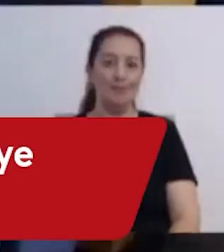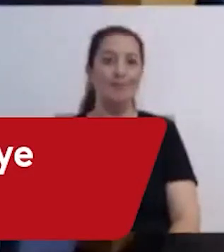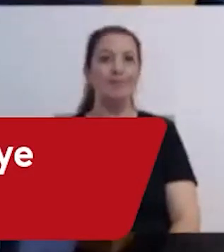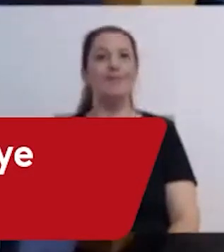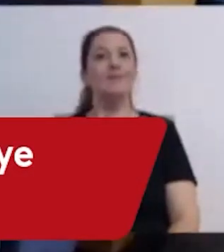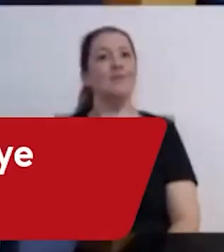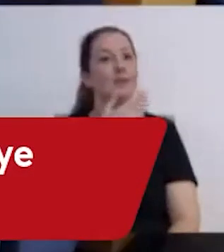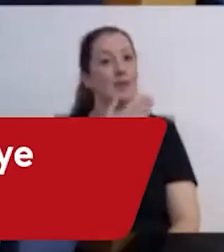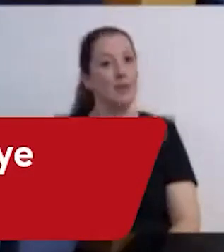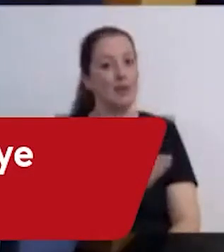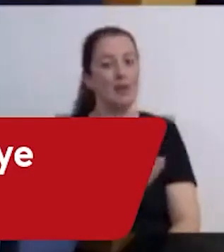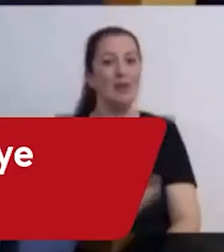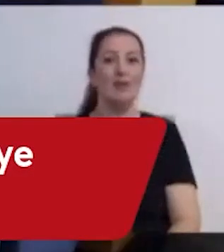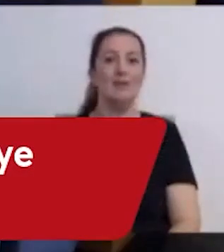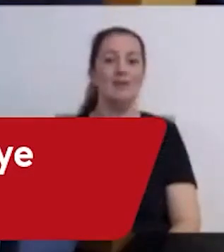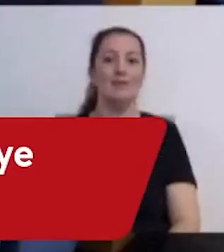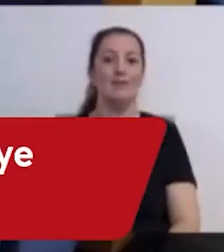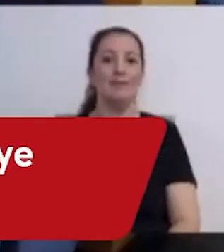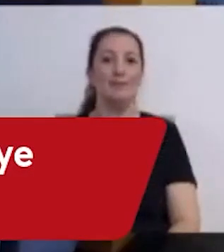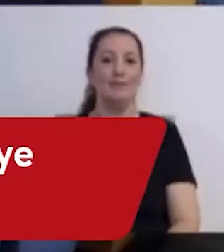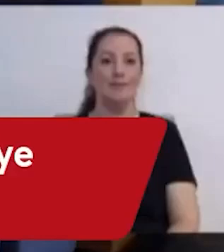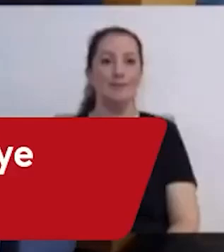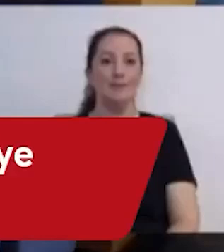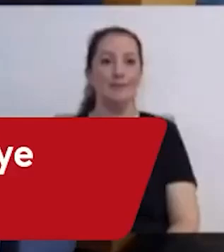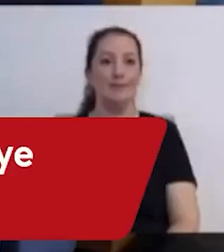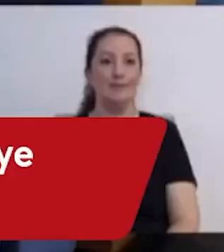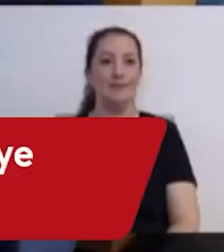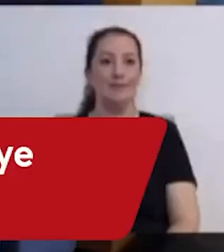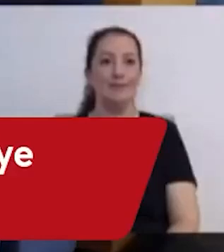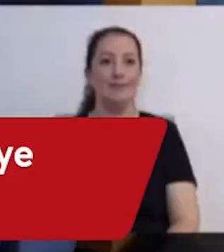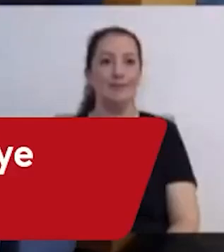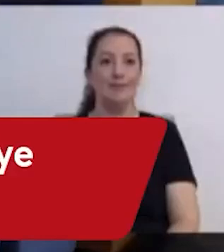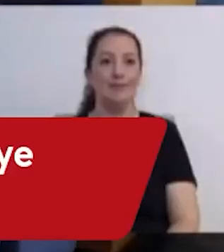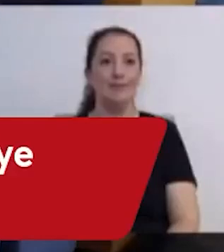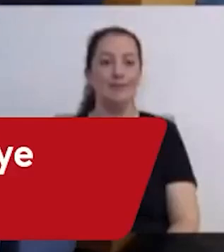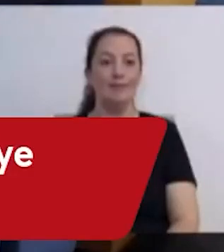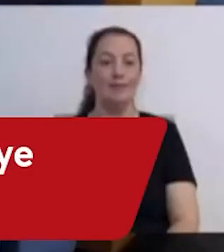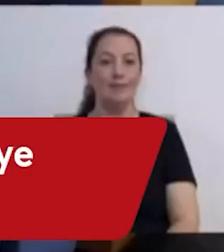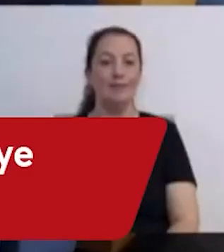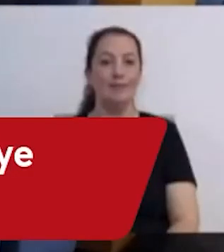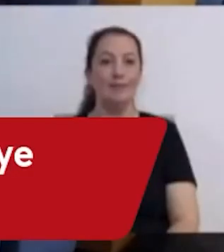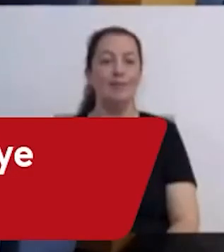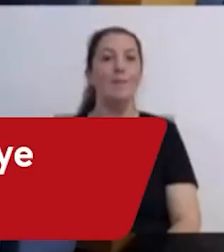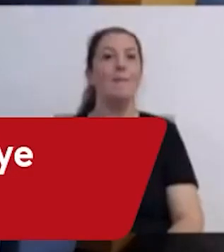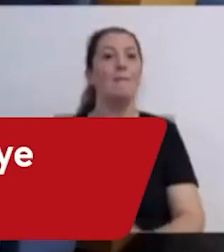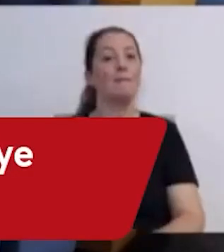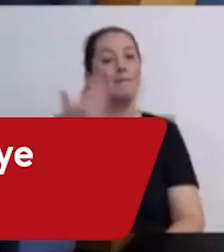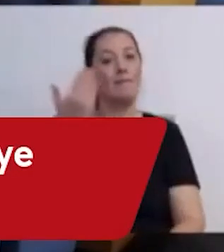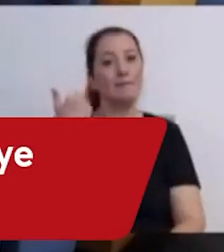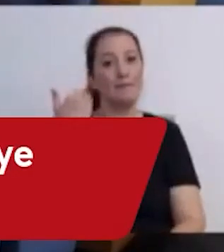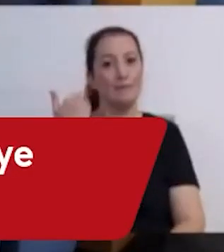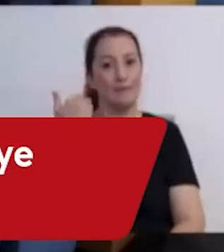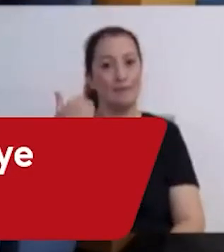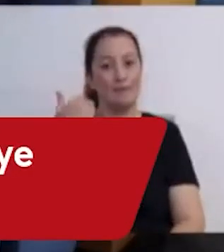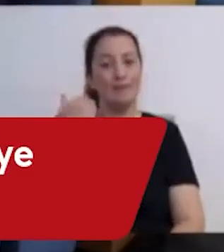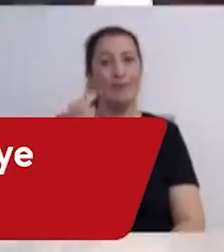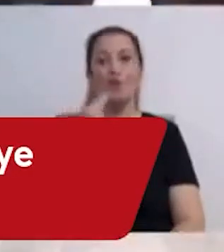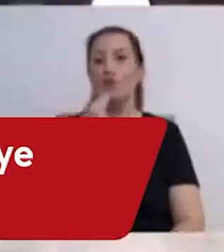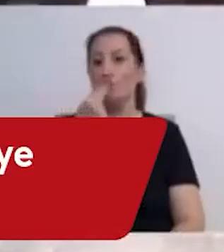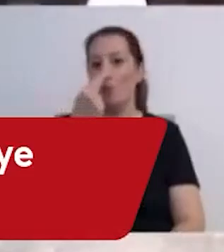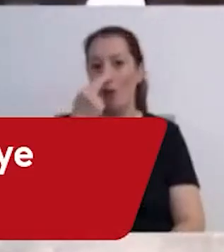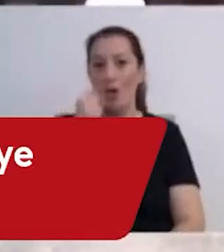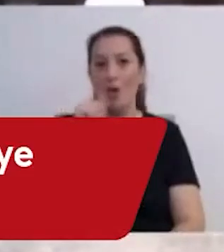Teşekkür ediyoruz Tahir Bey, sağ olun. Bu arada geçtiğimiz Cuma